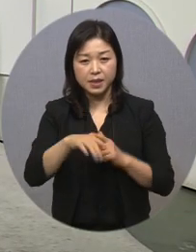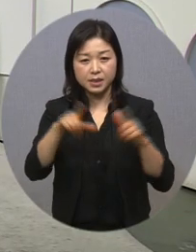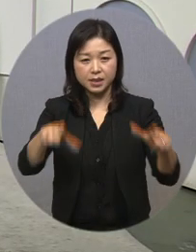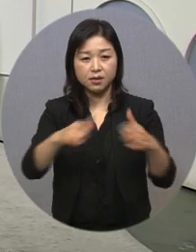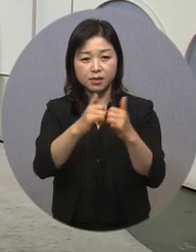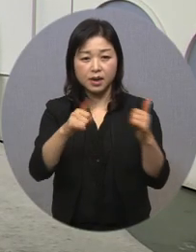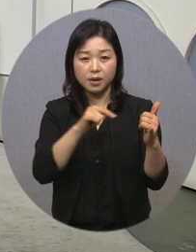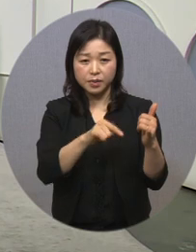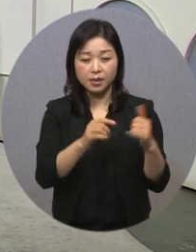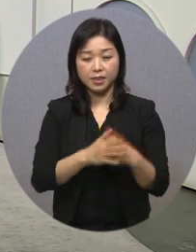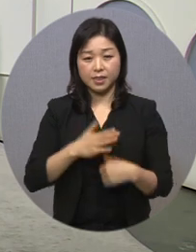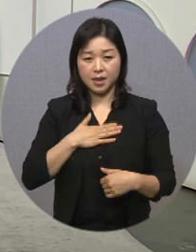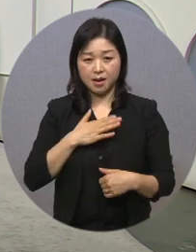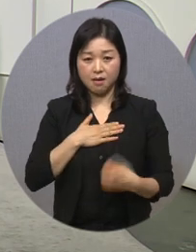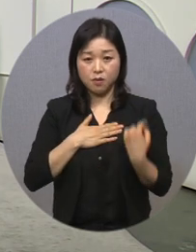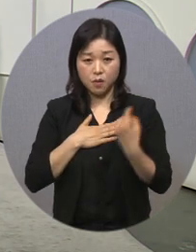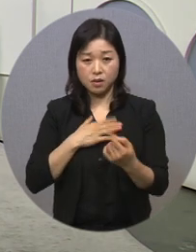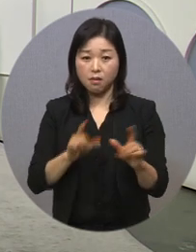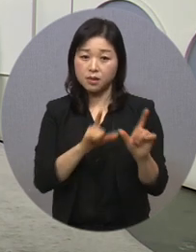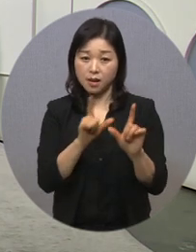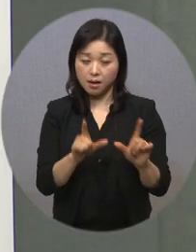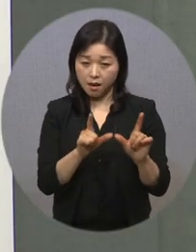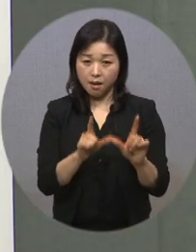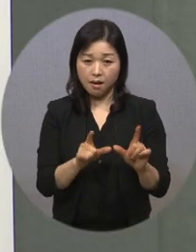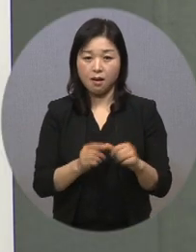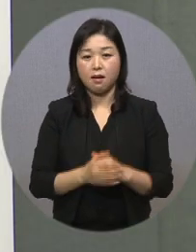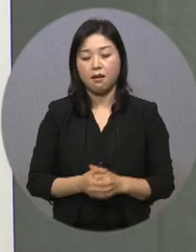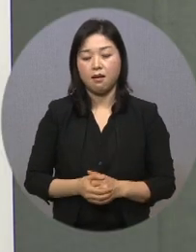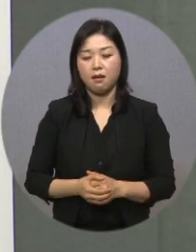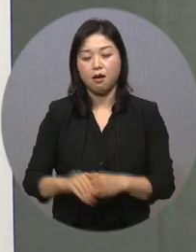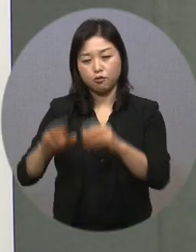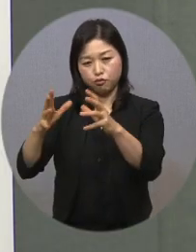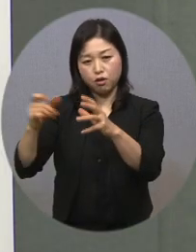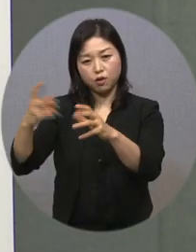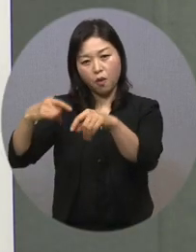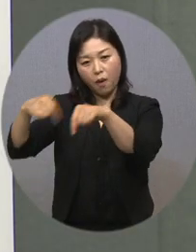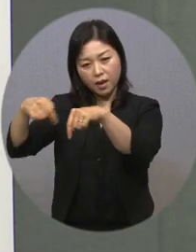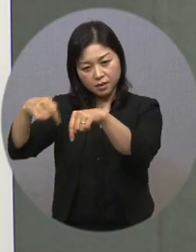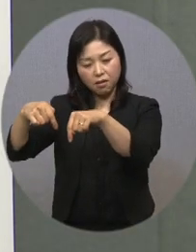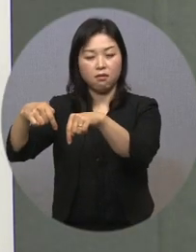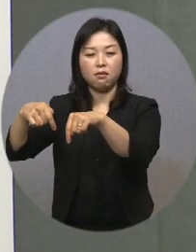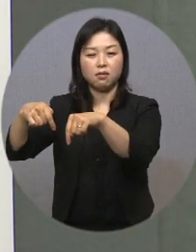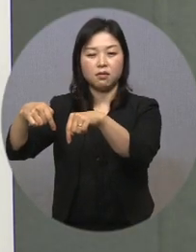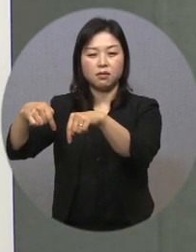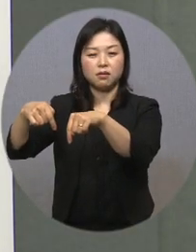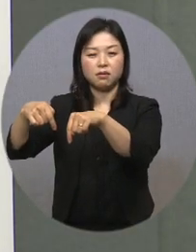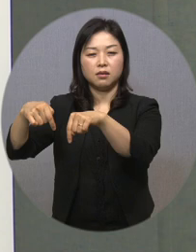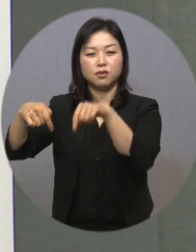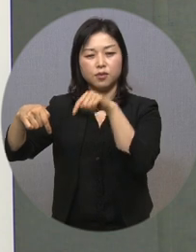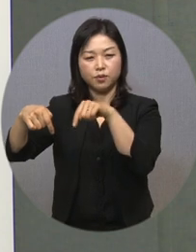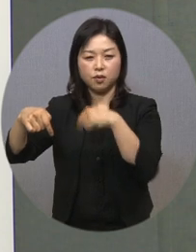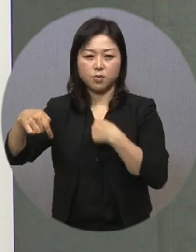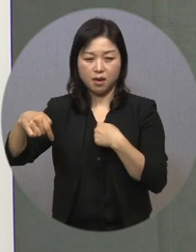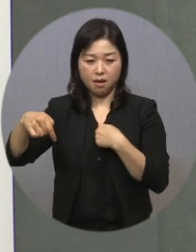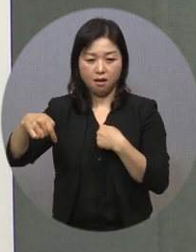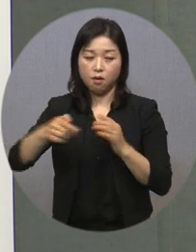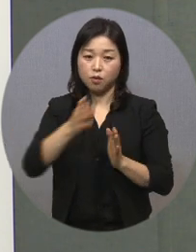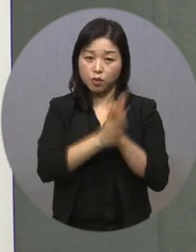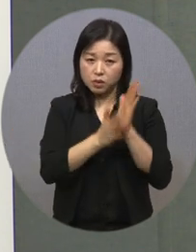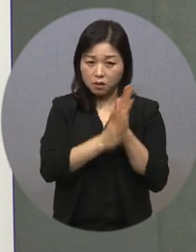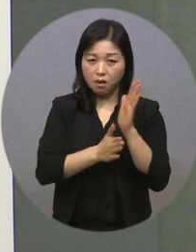주민들은 적어도 내가 여기 와서 사는데 국가적으로나 행정적으로 어느 도시